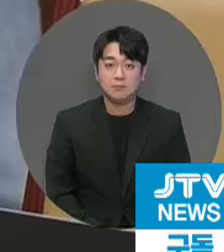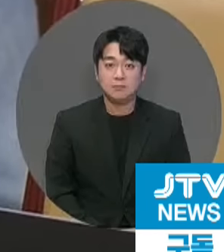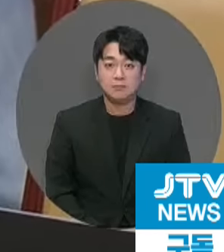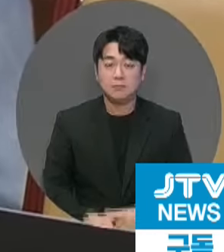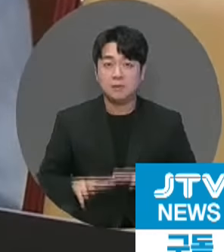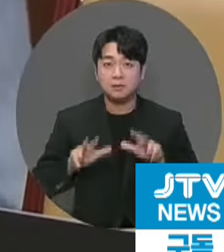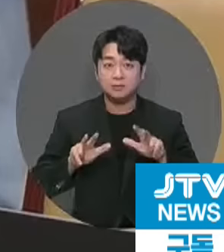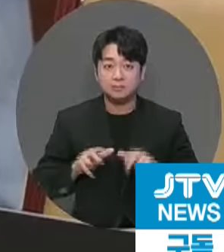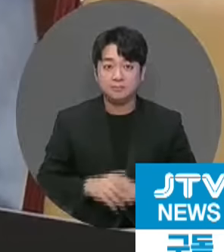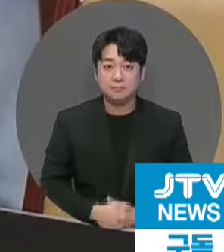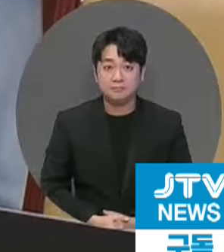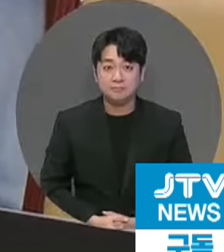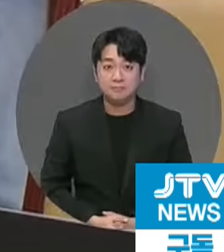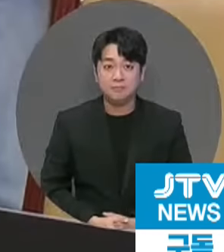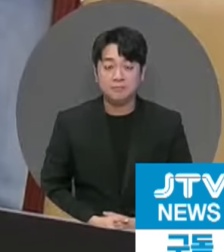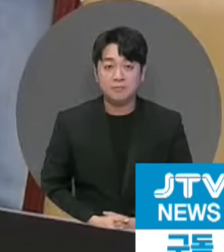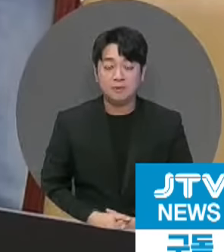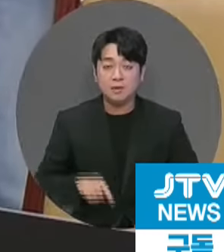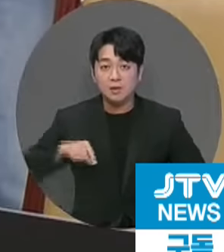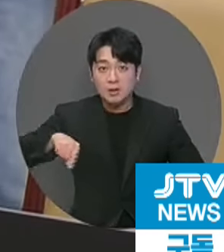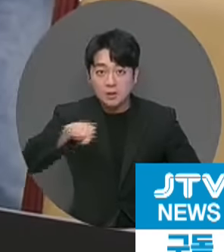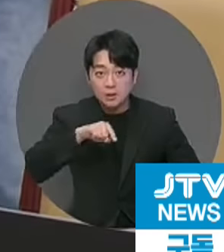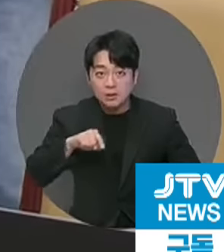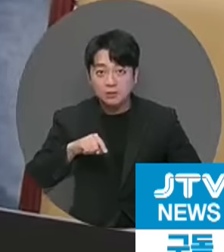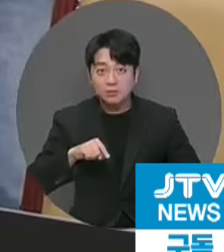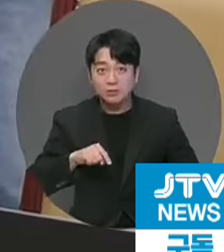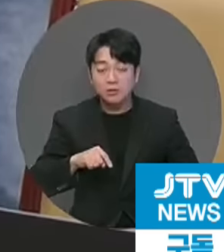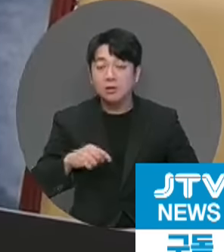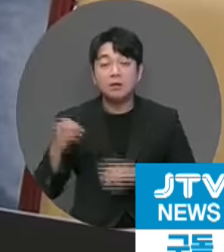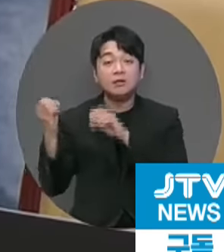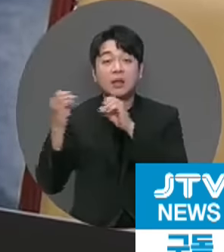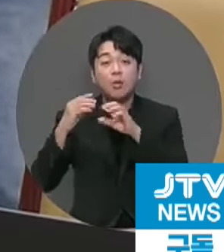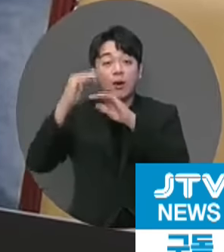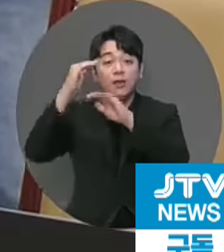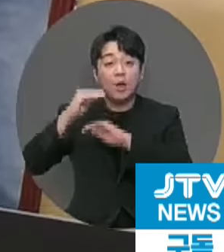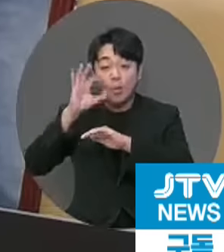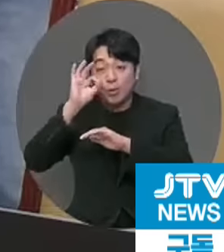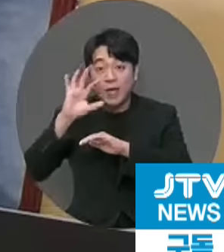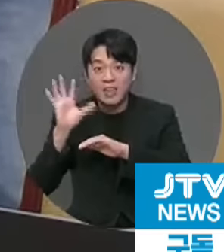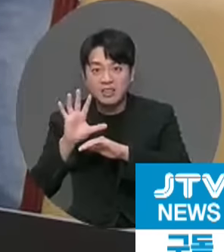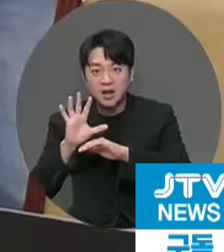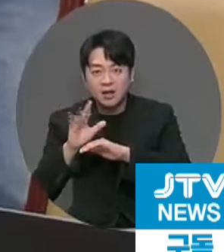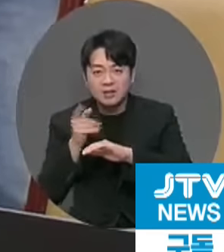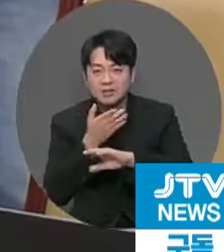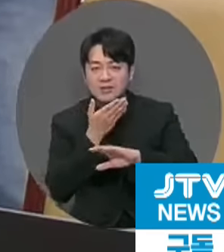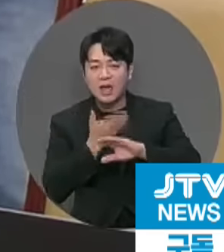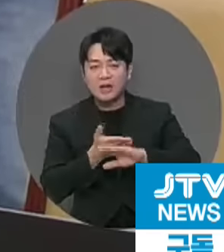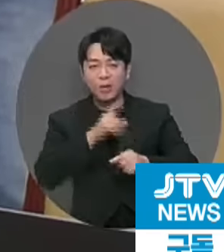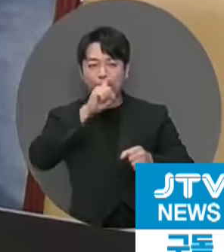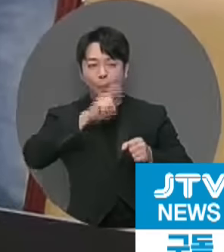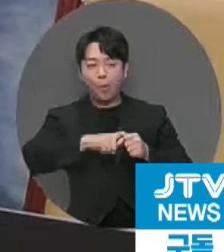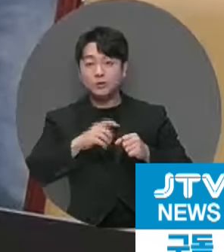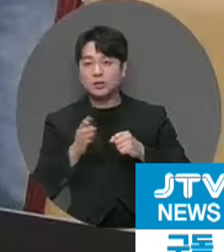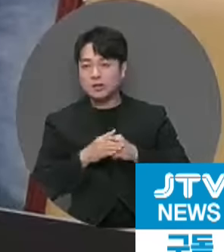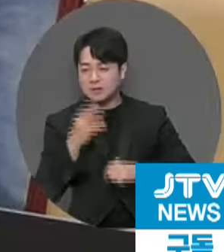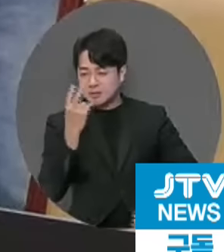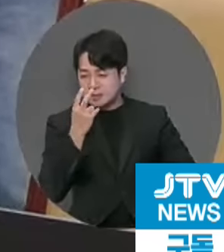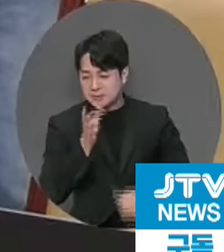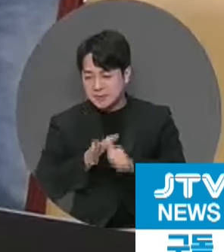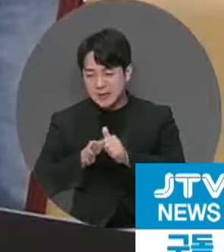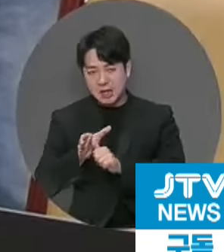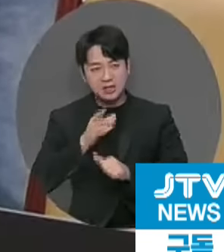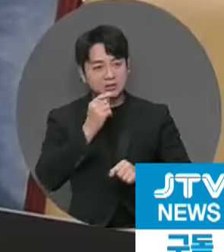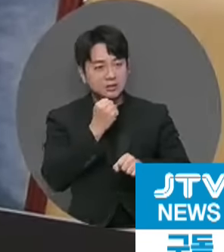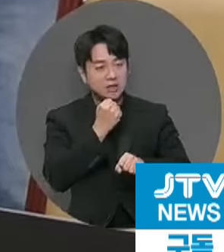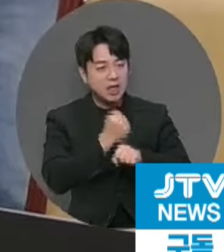제작 편성에 관여하겠다는 의도를 볼 수밖에 없고 그 통 녹화본을 다 봐가지고 거기서 뭔가 또 찾아내서 공격하려고